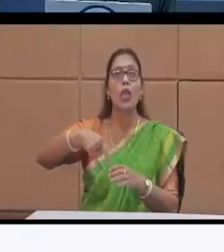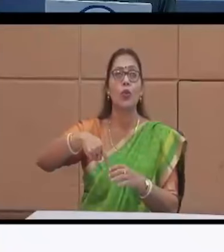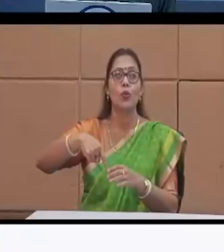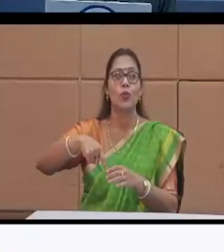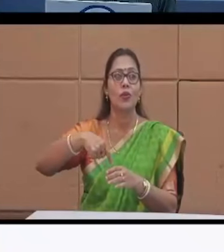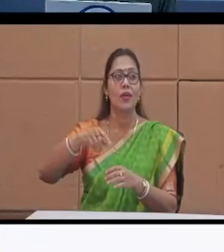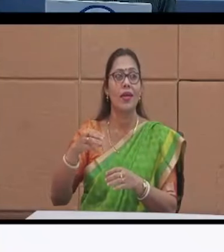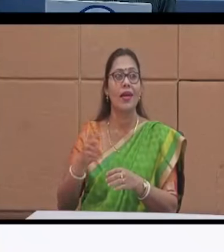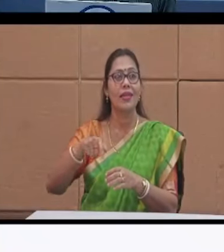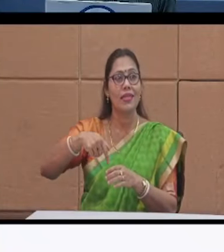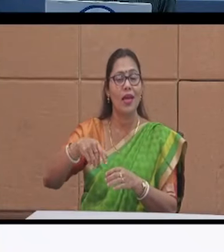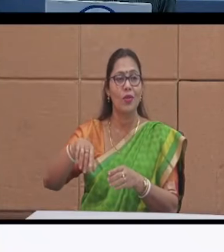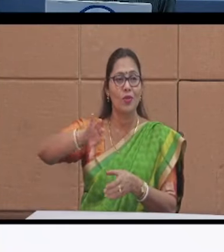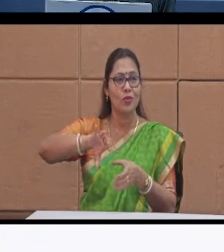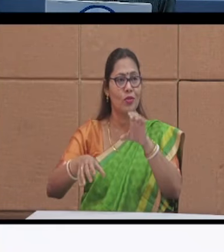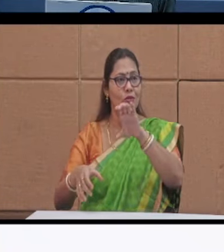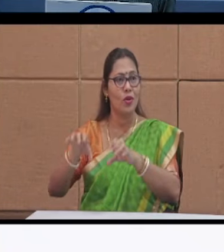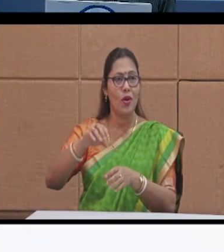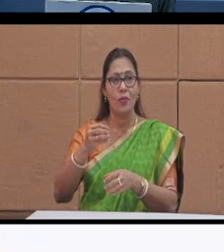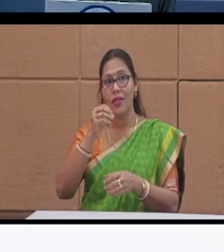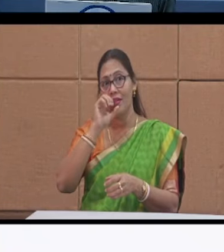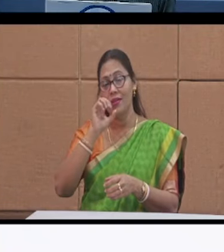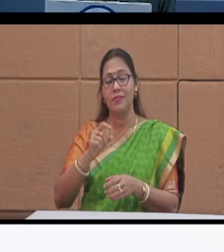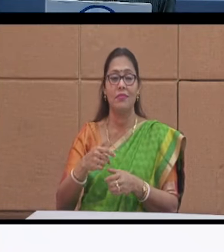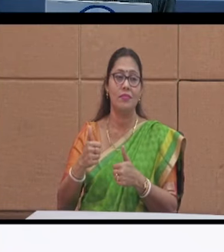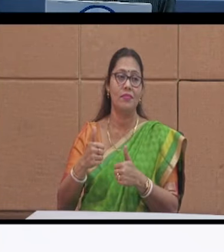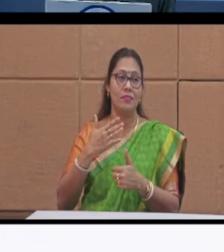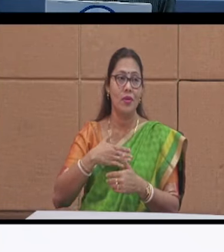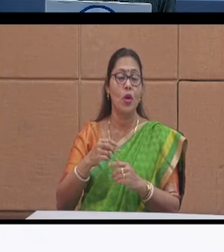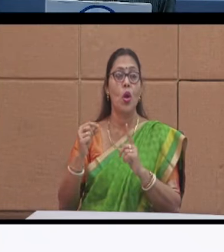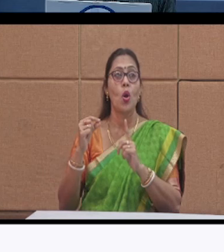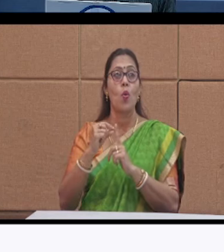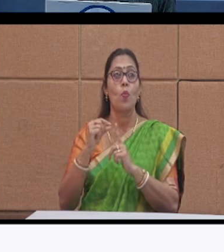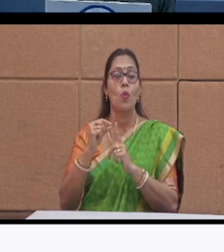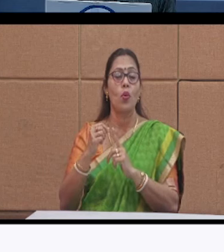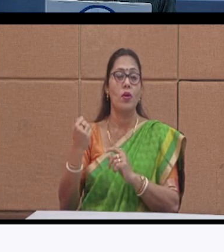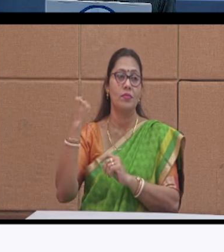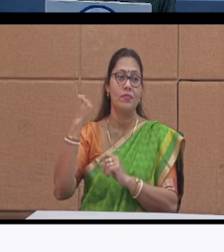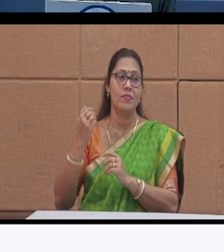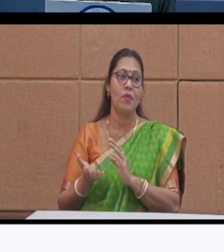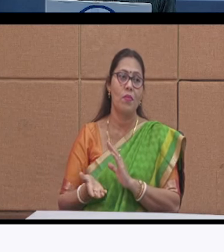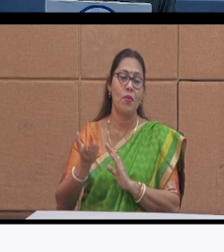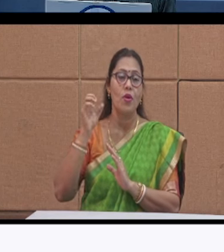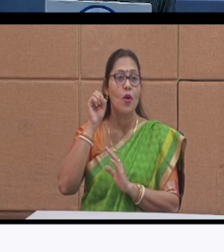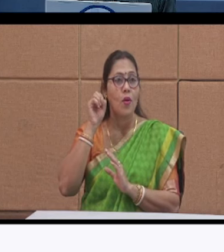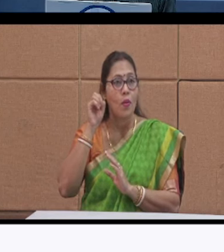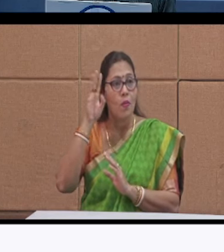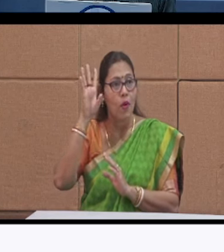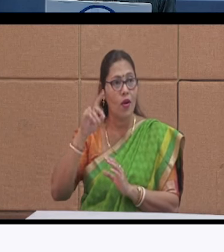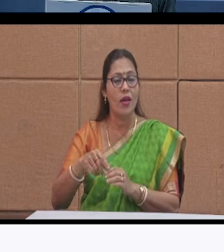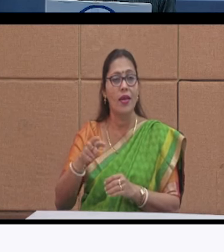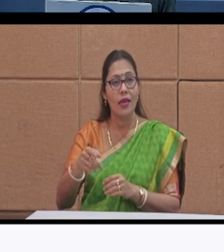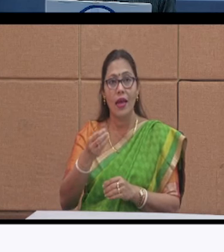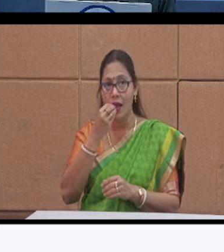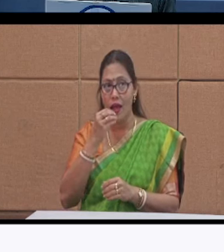জল এর মধ্যে একটা উপাদান পাওয়া যায় তার নাম প্রোটিন সে প্রোটিন সকাল থেকেই যদি